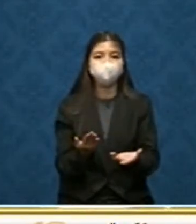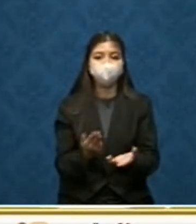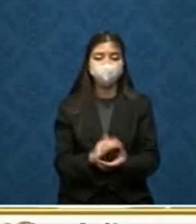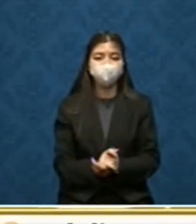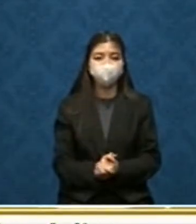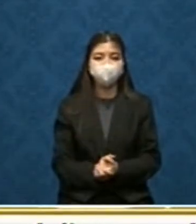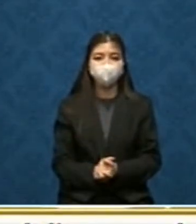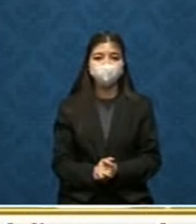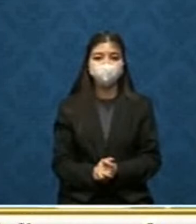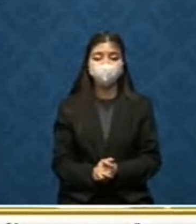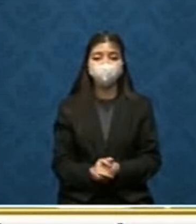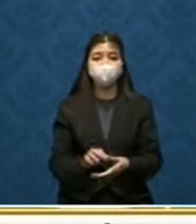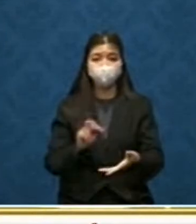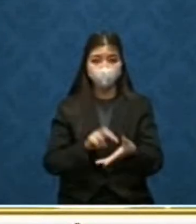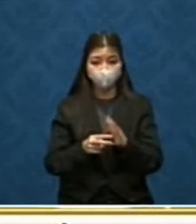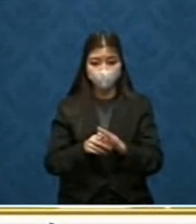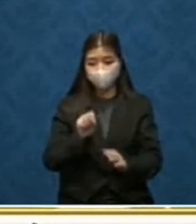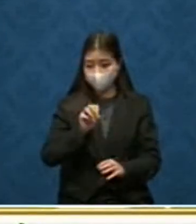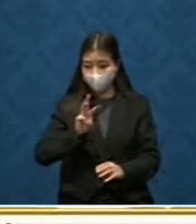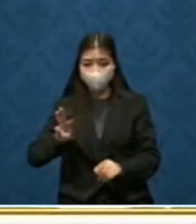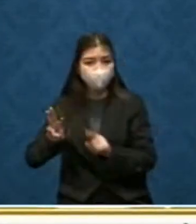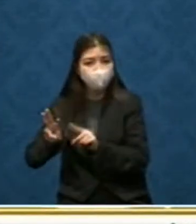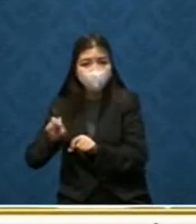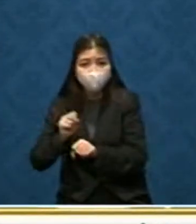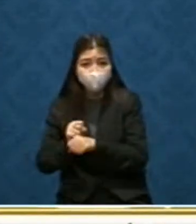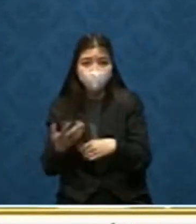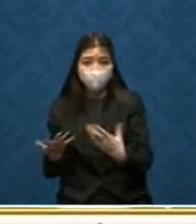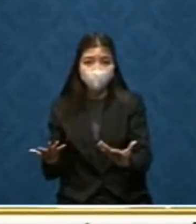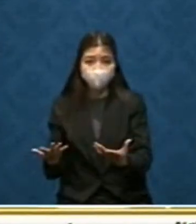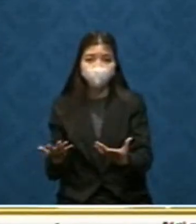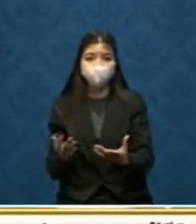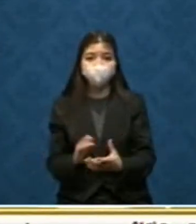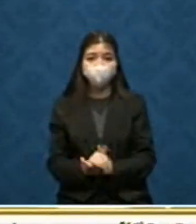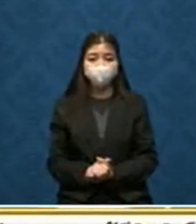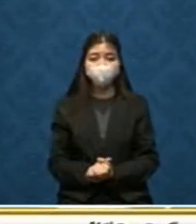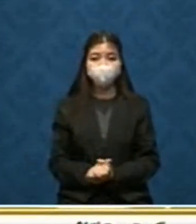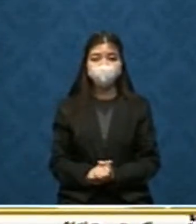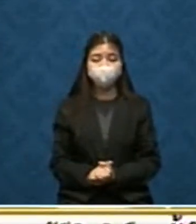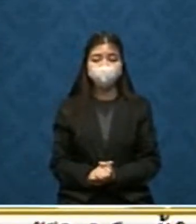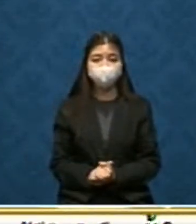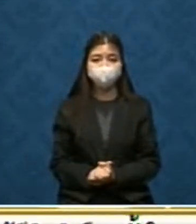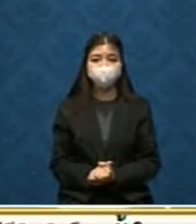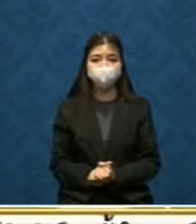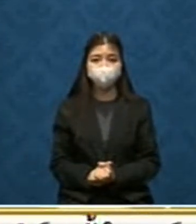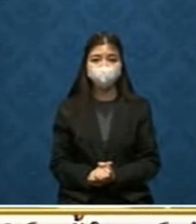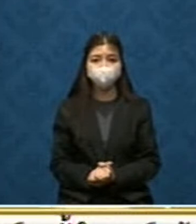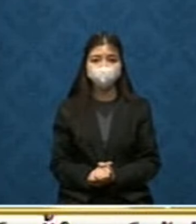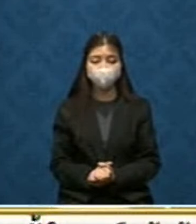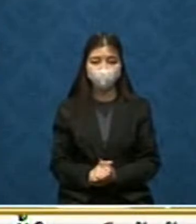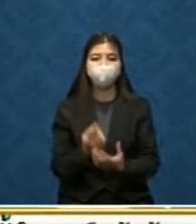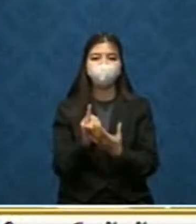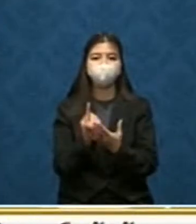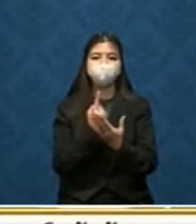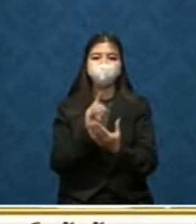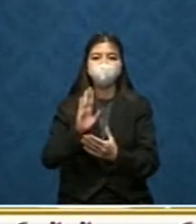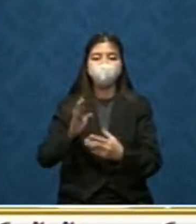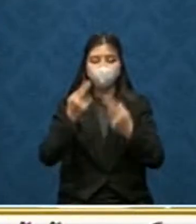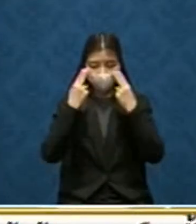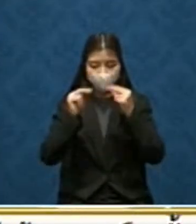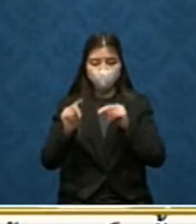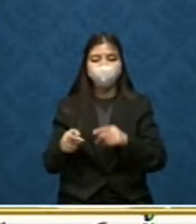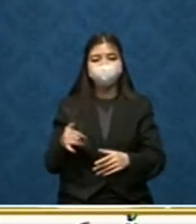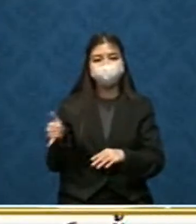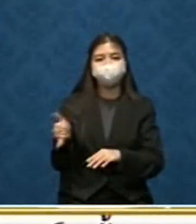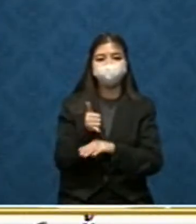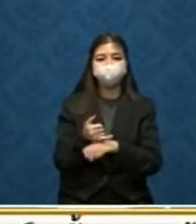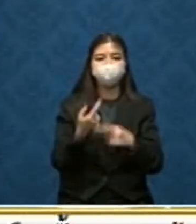ถ้าอยางงั้นกับสวออคนนี้อ้ายไงรับทีประจำสำนงยกข้นมาตอบบอกว่า